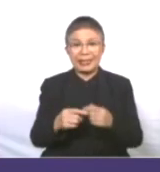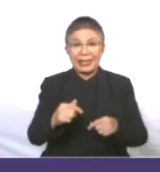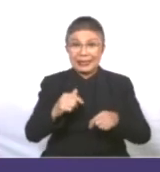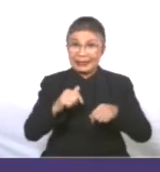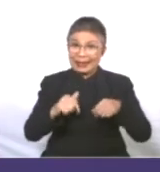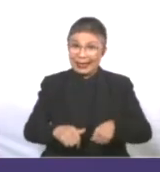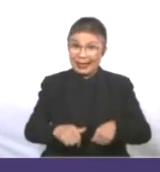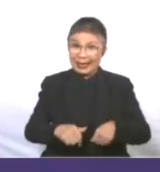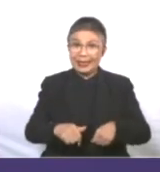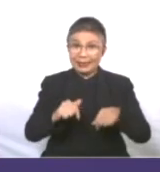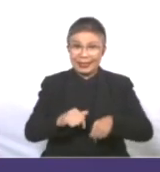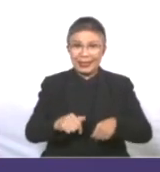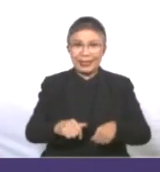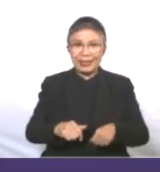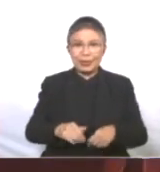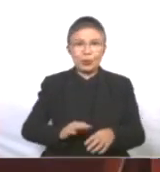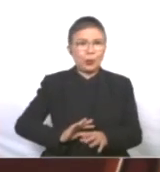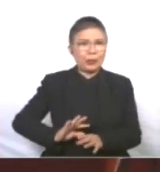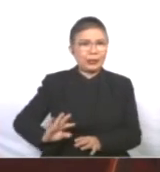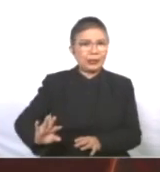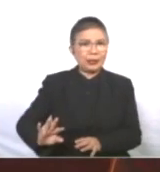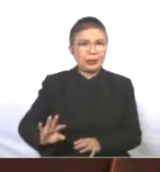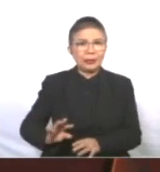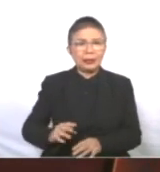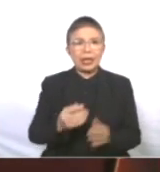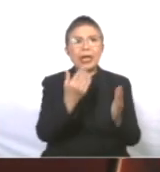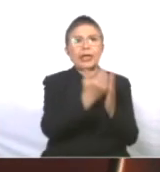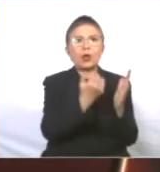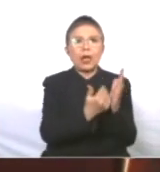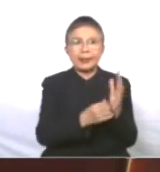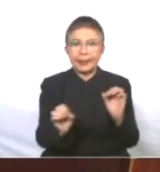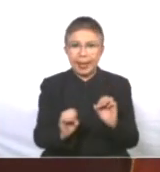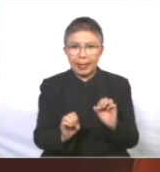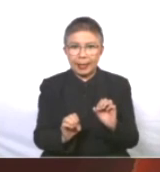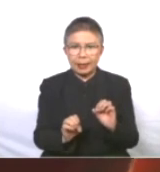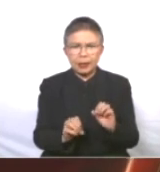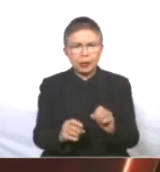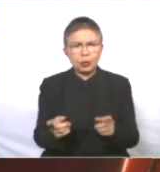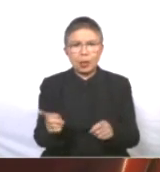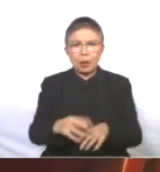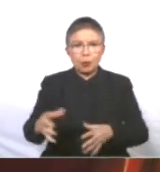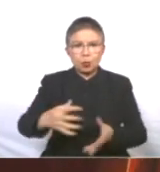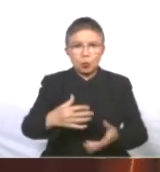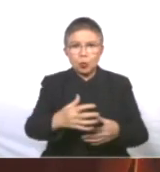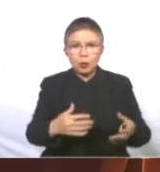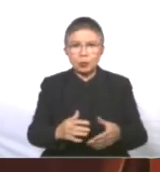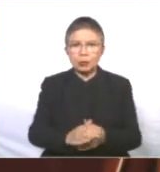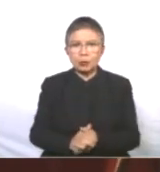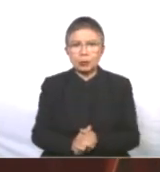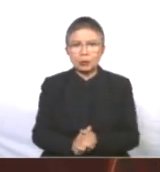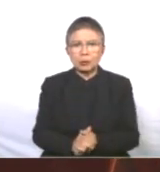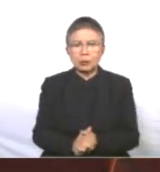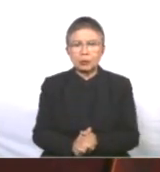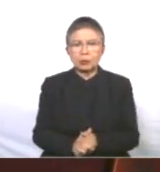kan untuk menghindari tidak adanya regulasi sekarang ini agar tidak lagi terjadi penggundulan karena food